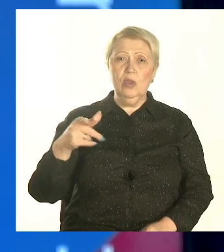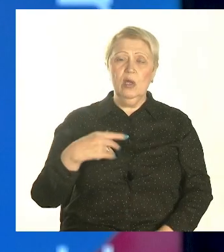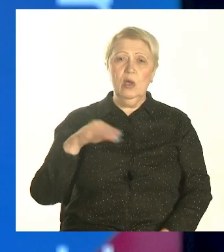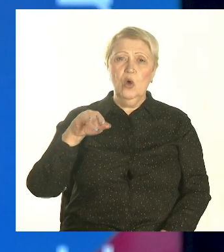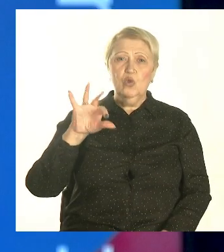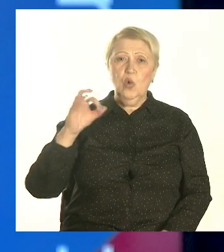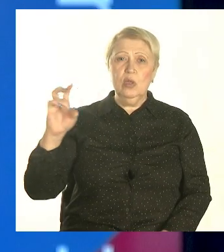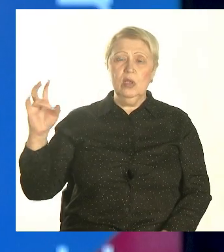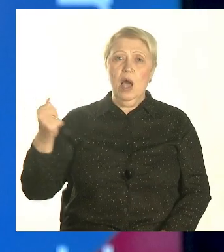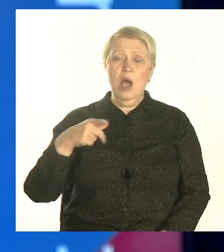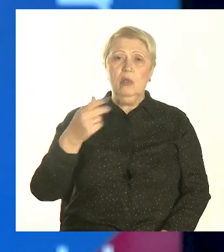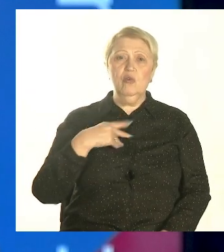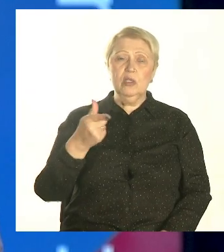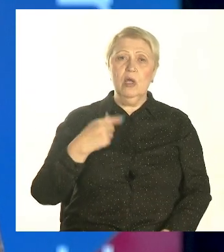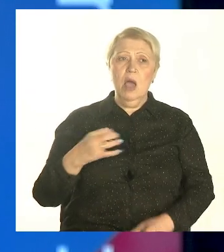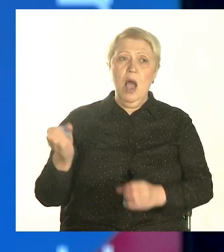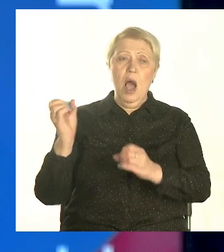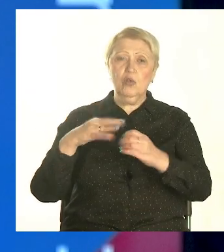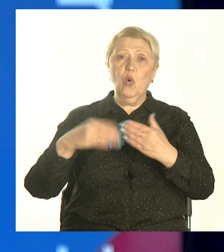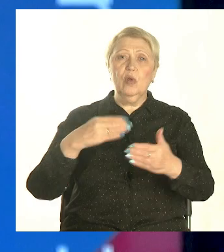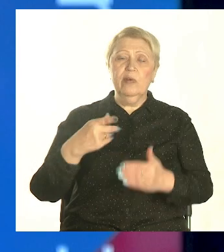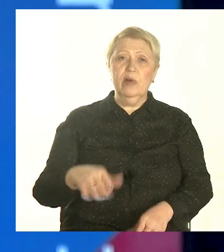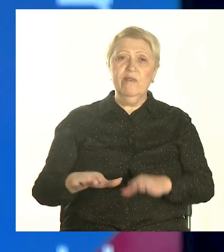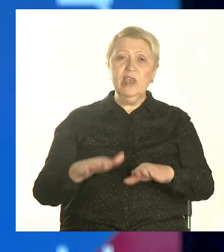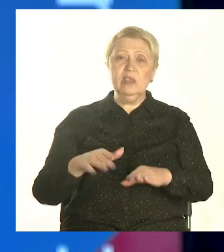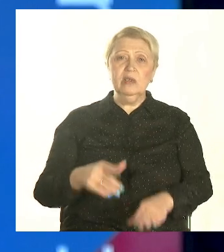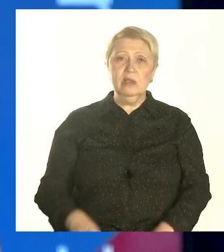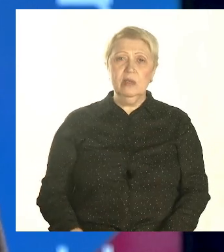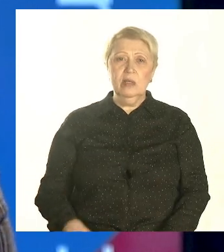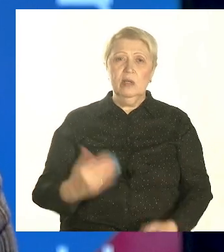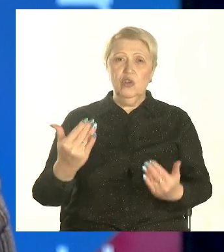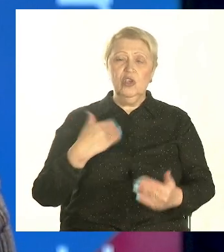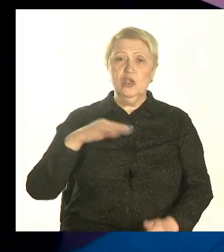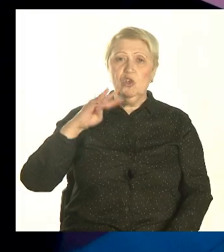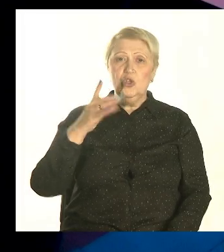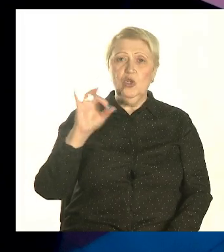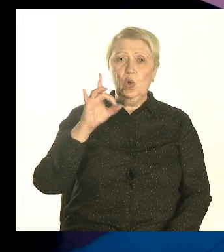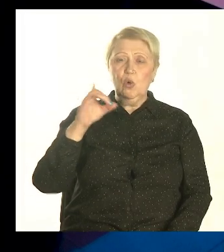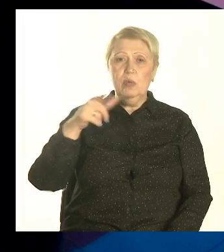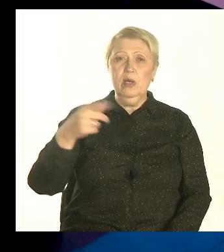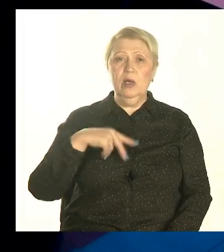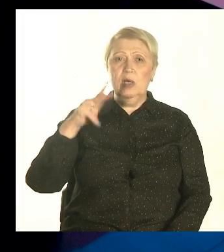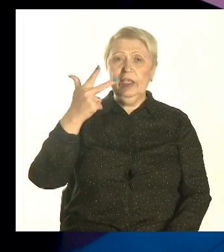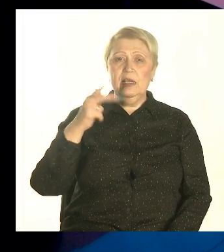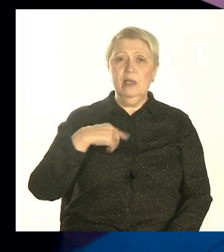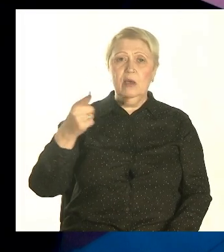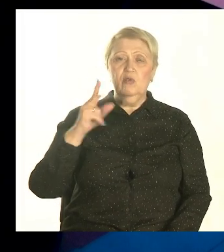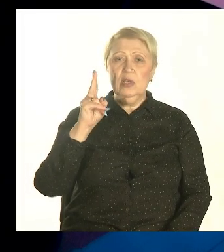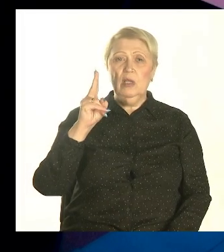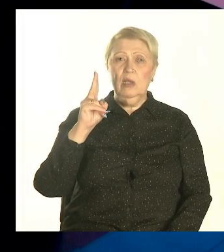каким-то образом, которая получает регоператор, каким-то образом становится 4 рубля 3 копейки с квадратного метра. Метра